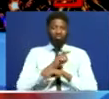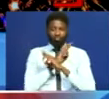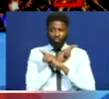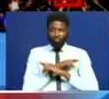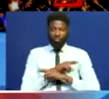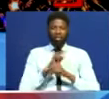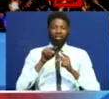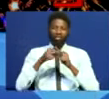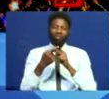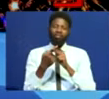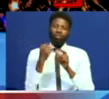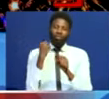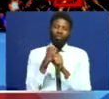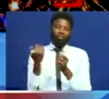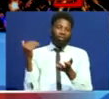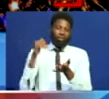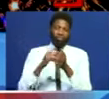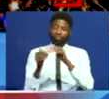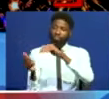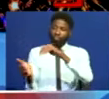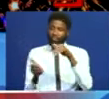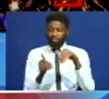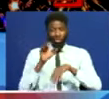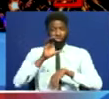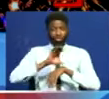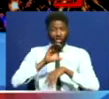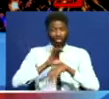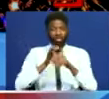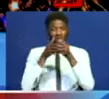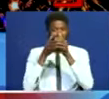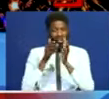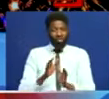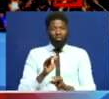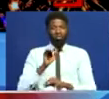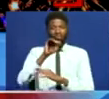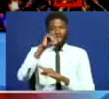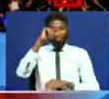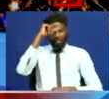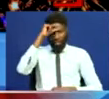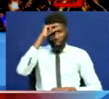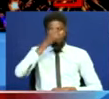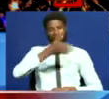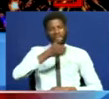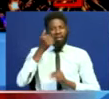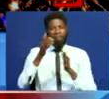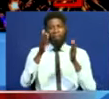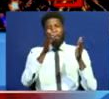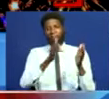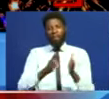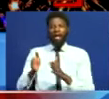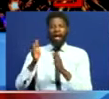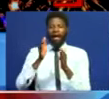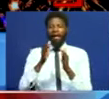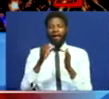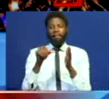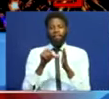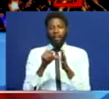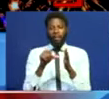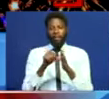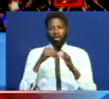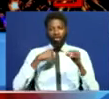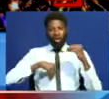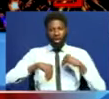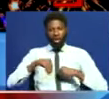Kwingineko, viongozi wa makanisa wametoa wito kwa serikali kuweka mikakati mwafaka ya kukabiliana na ufisadi na hali ngumu ya